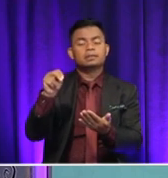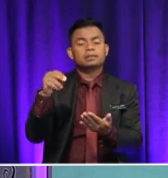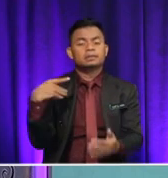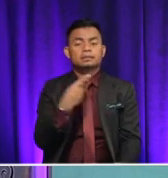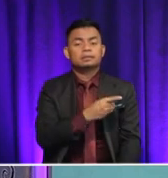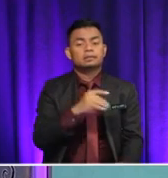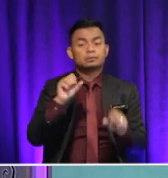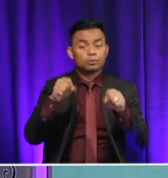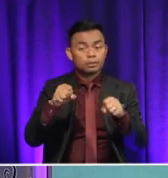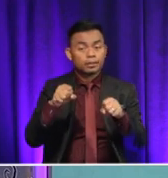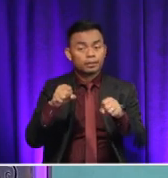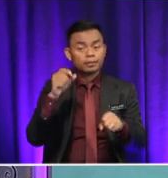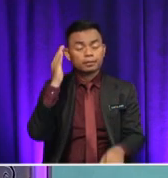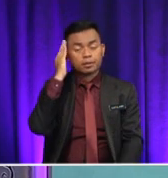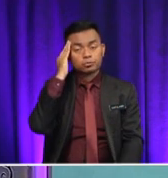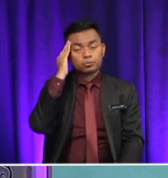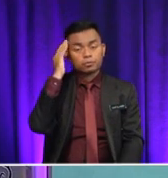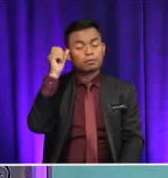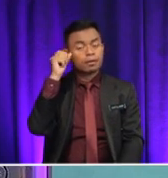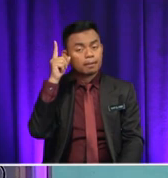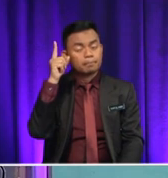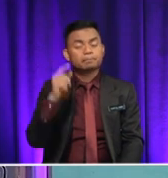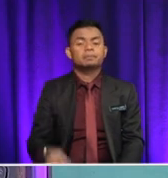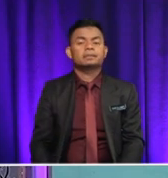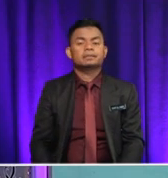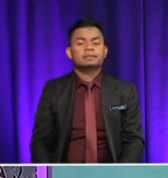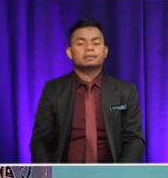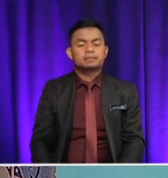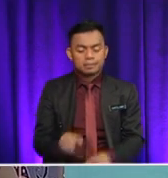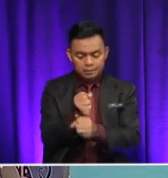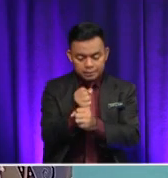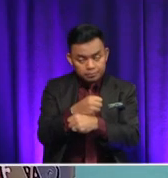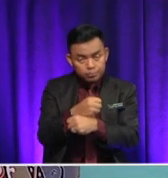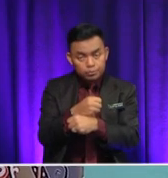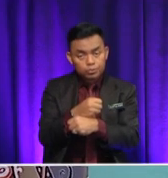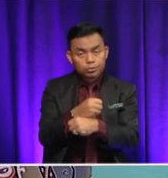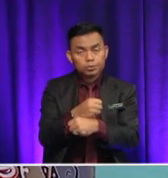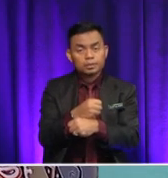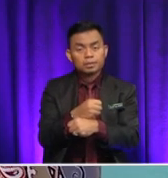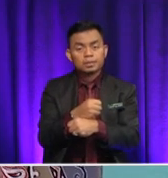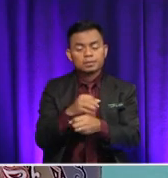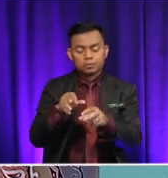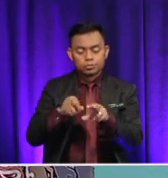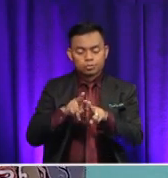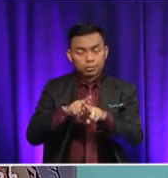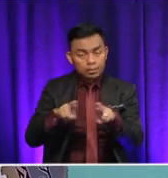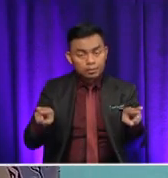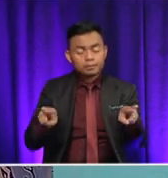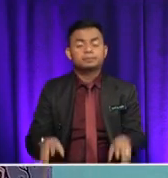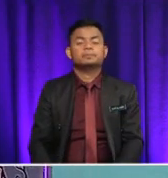fungsi Ruang lantai dan sebagainya Jadi kesinambungan bagi